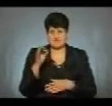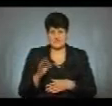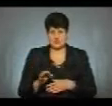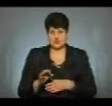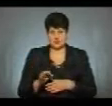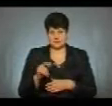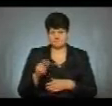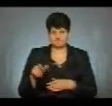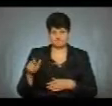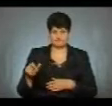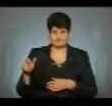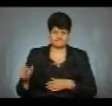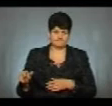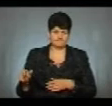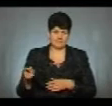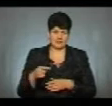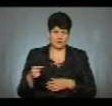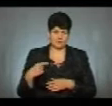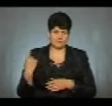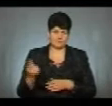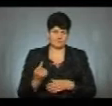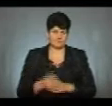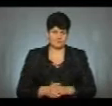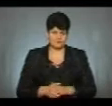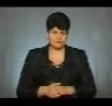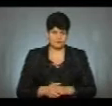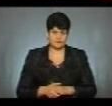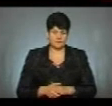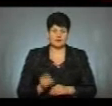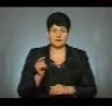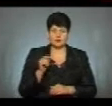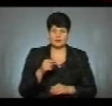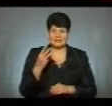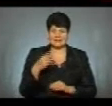55% мешканців Тернопільської області. Причому